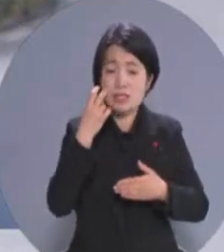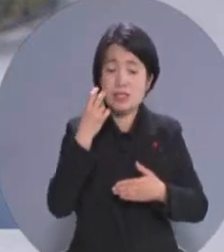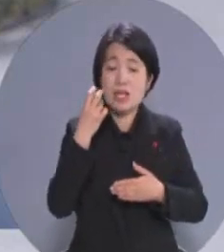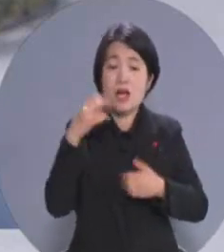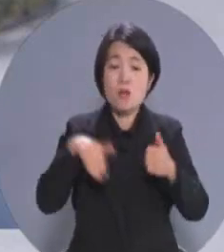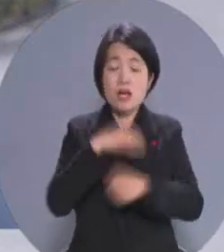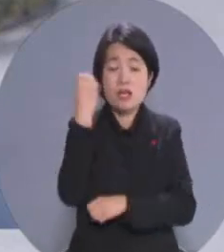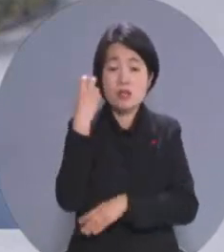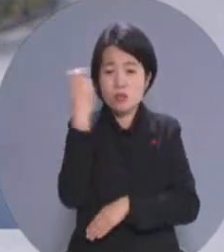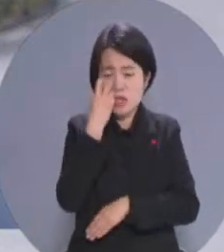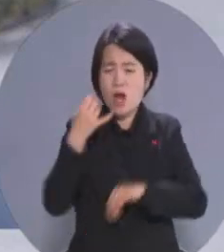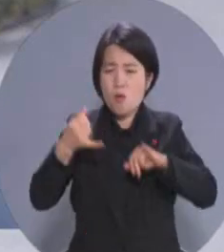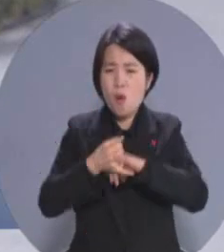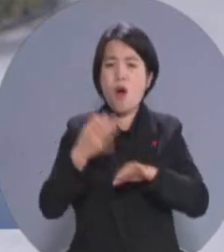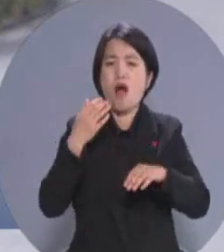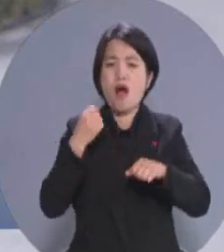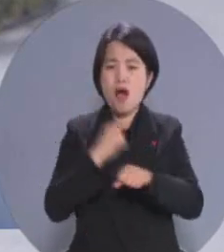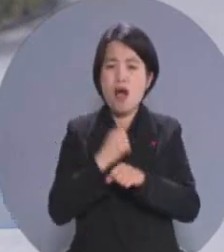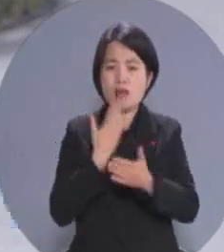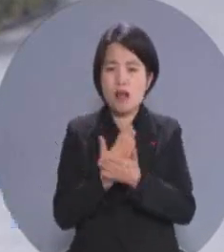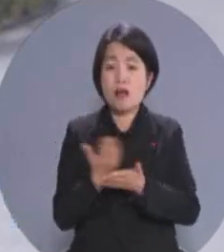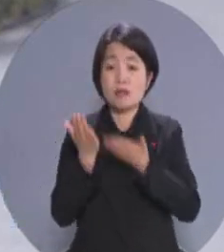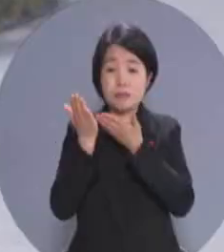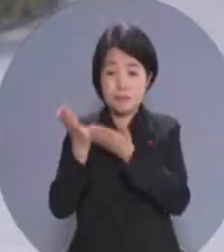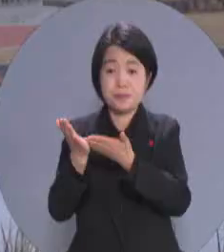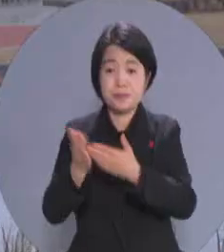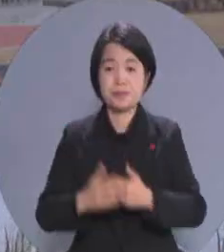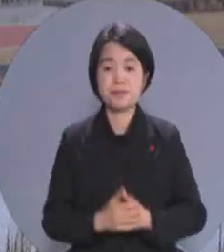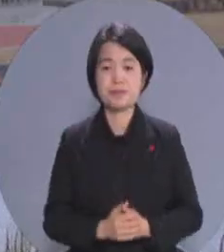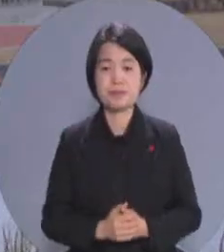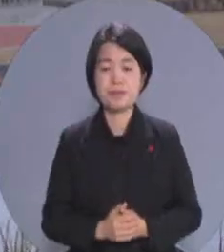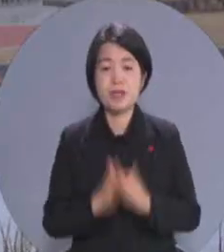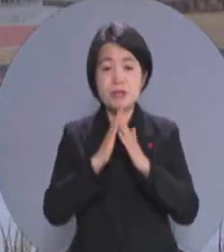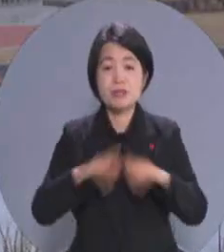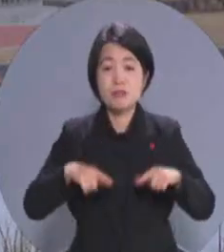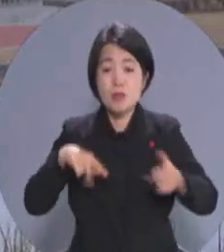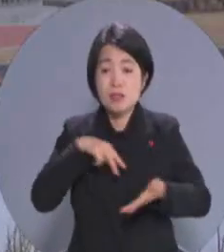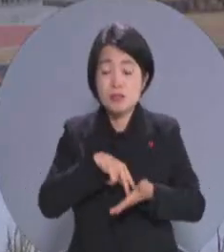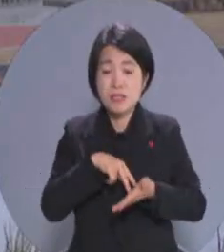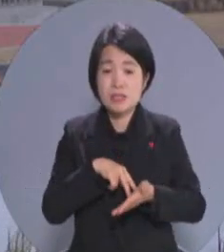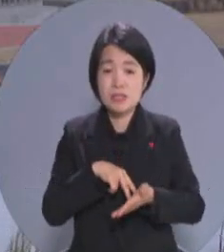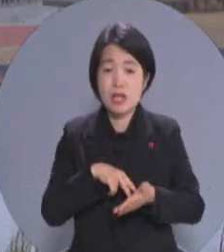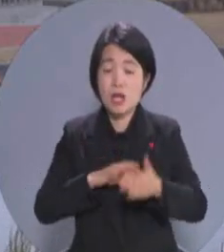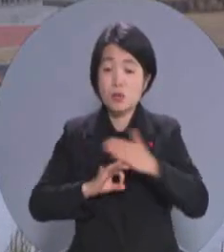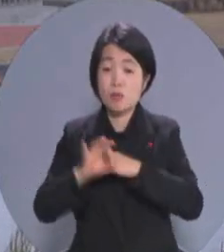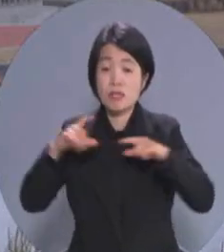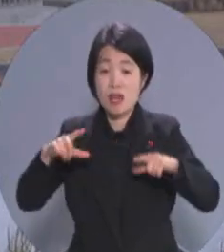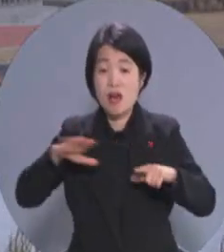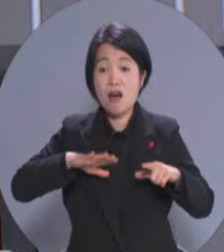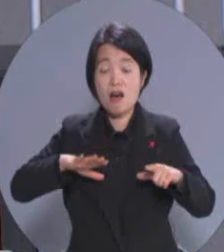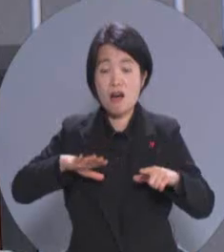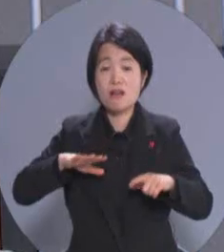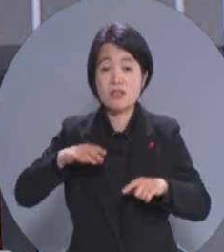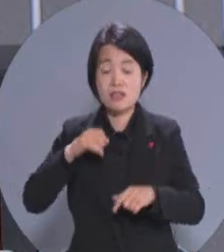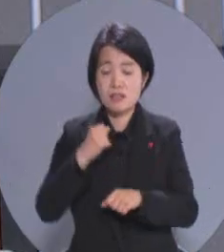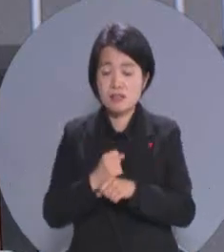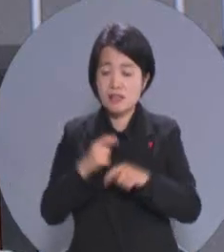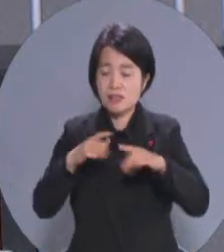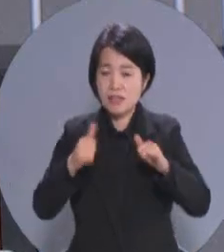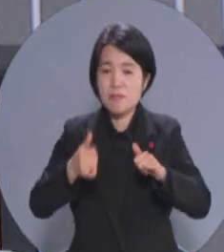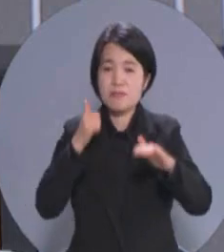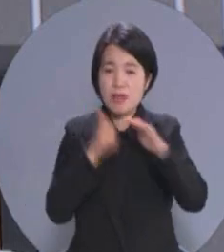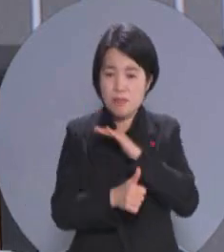조사를 반드시 해야 된다라고 건의를 했습니다 전남도도 최근 동부청사 주민대표와